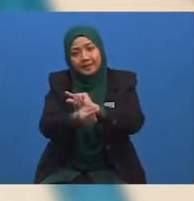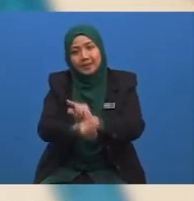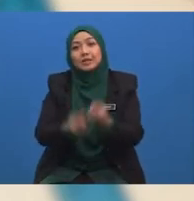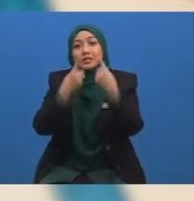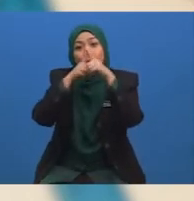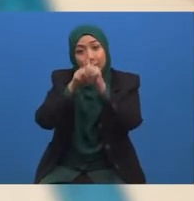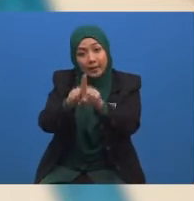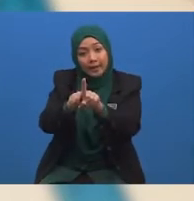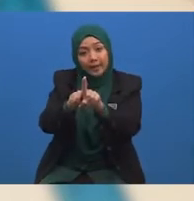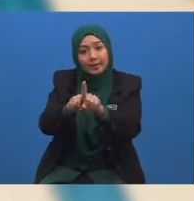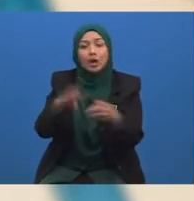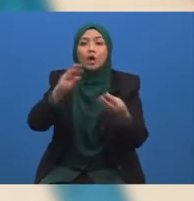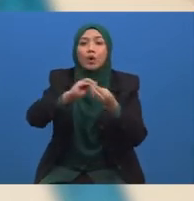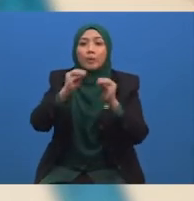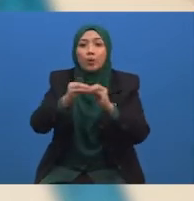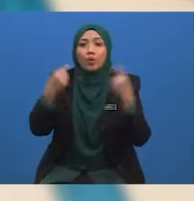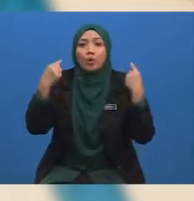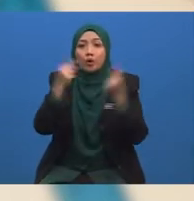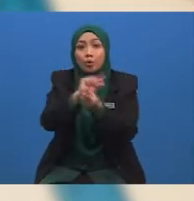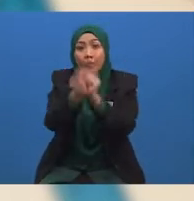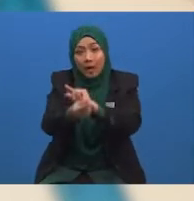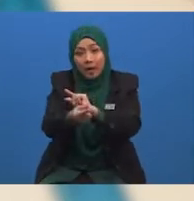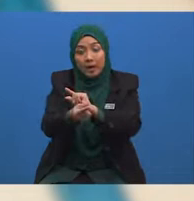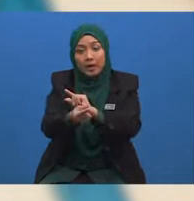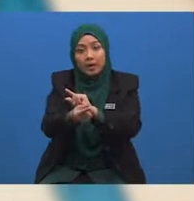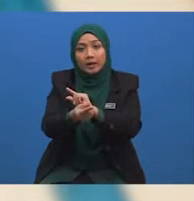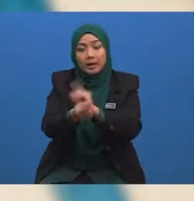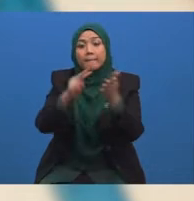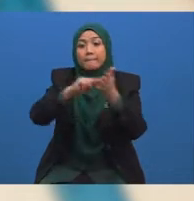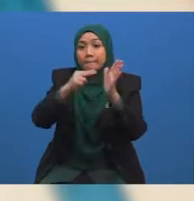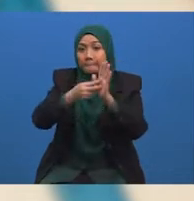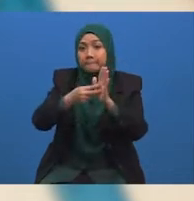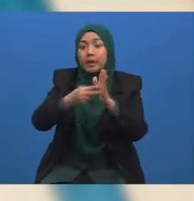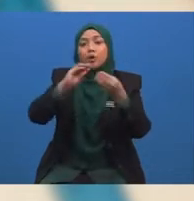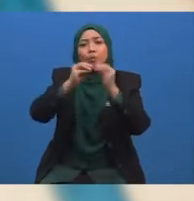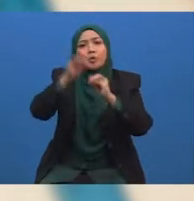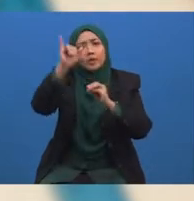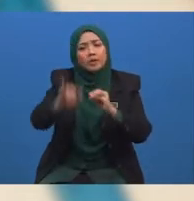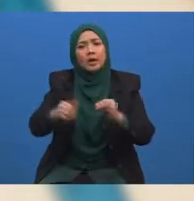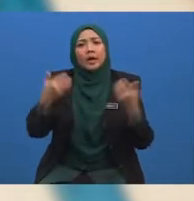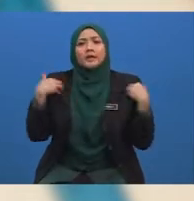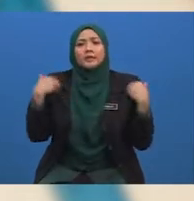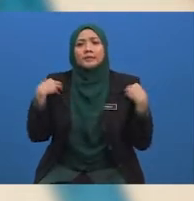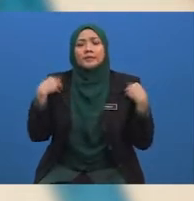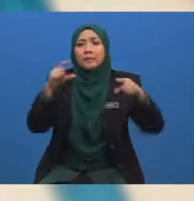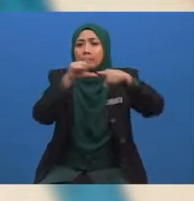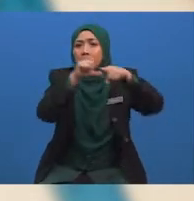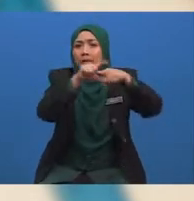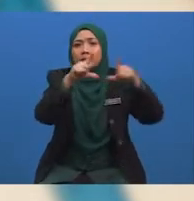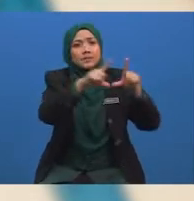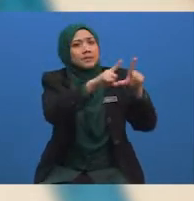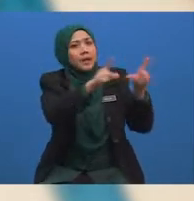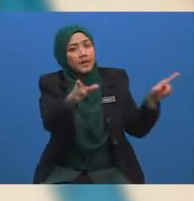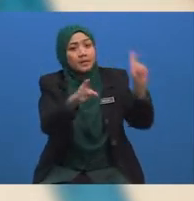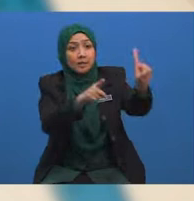Nombor gubahan ialah nombor yang memiliki pembahagi selain satu